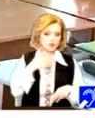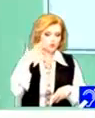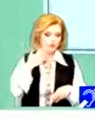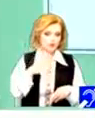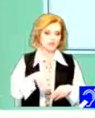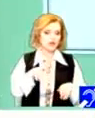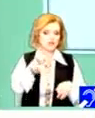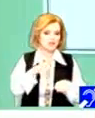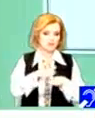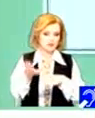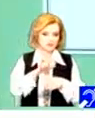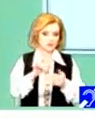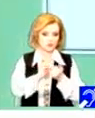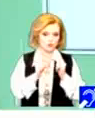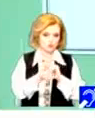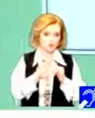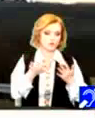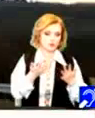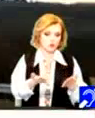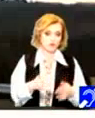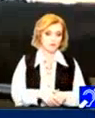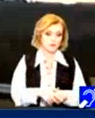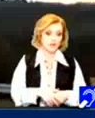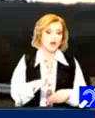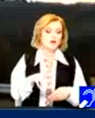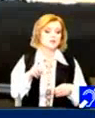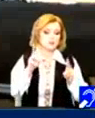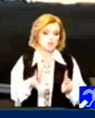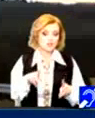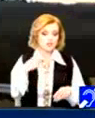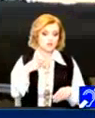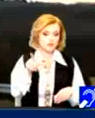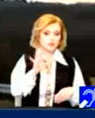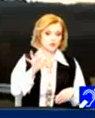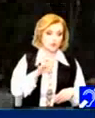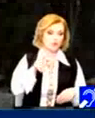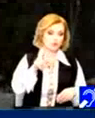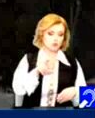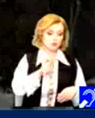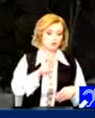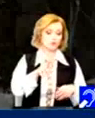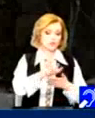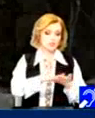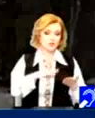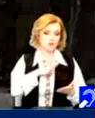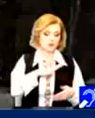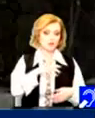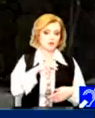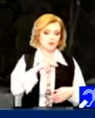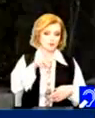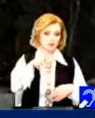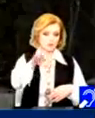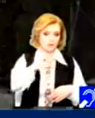la educația în regiunea transnistreană. Experții aduc probe ale suportului necondiționat al Federației Ruse pentru administrarea